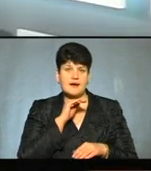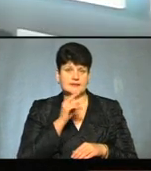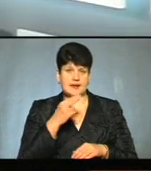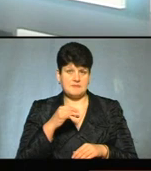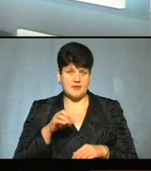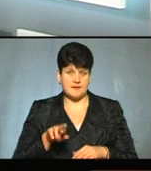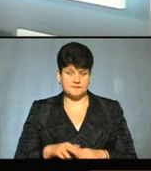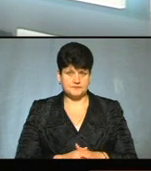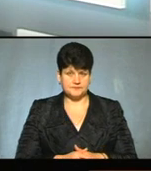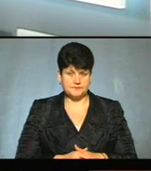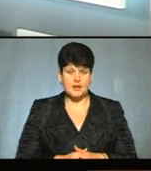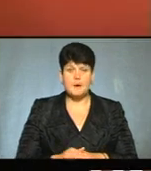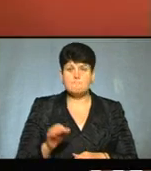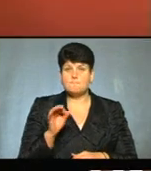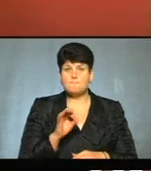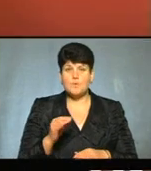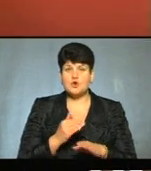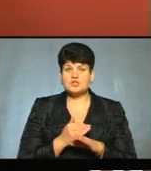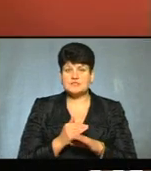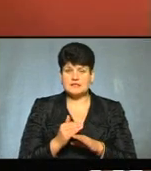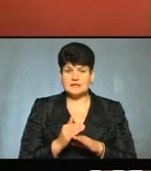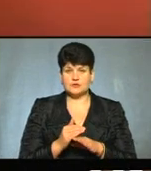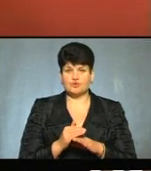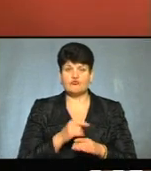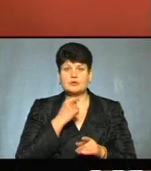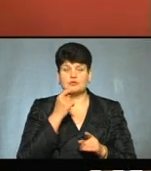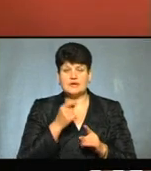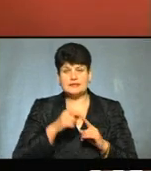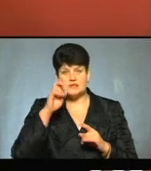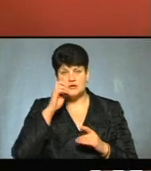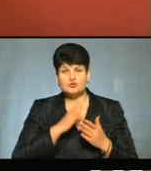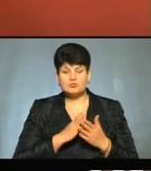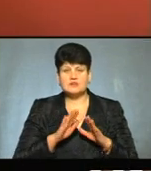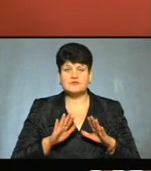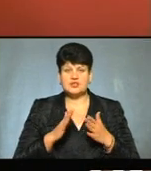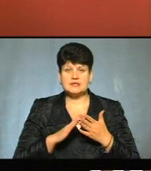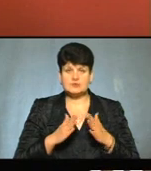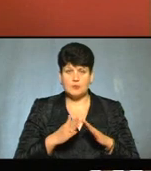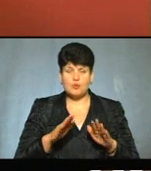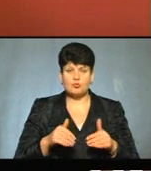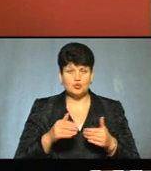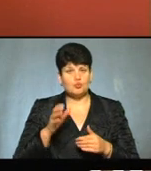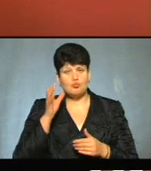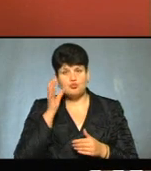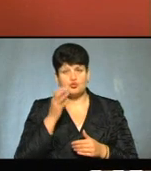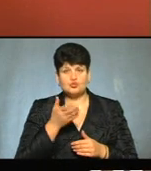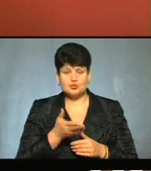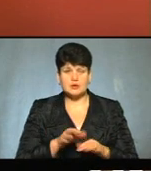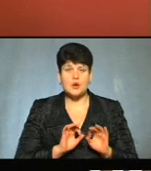академія. Про частину відповідальності саме Державної служби з надзвичайних ситуацій пропоную зараз